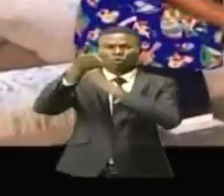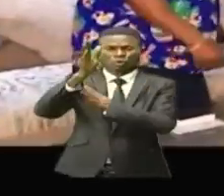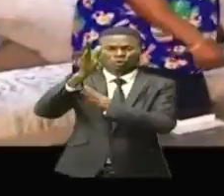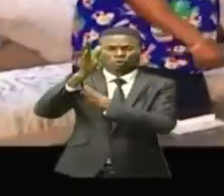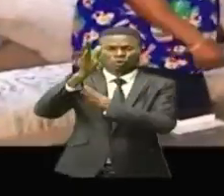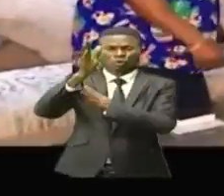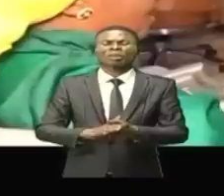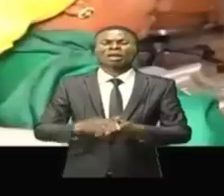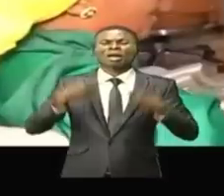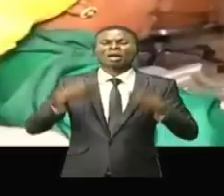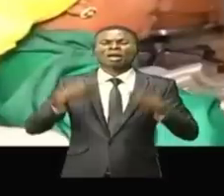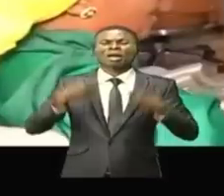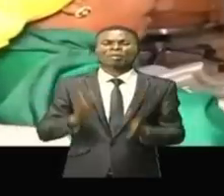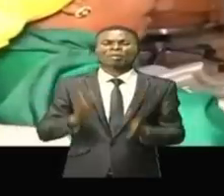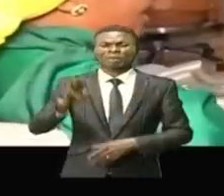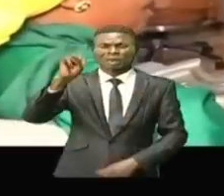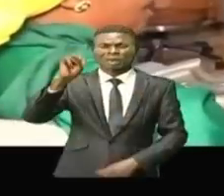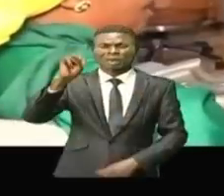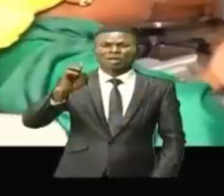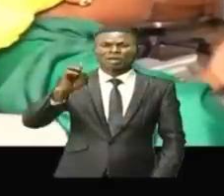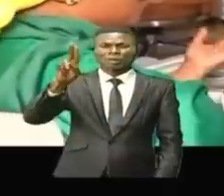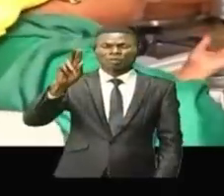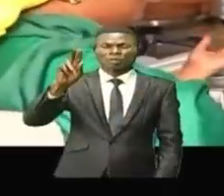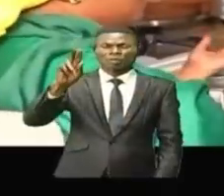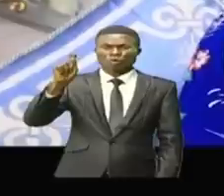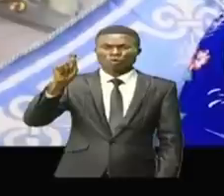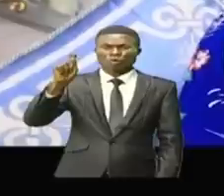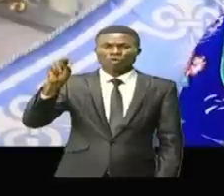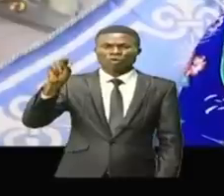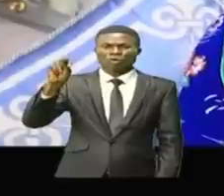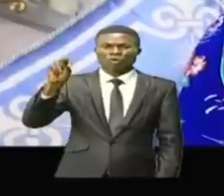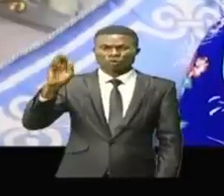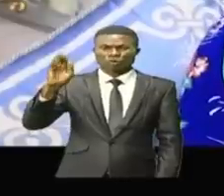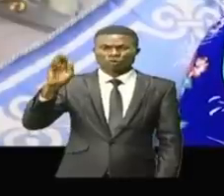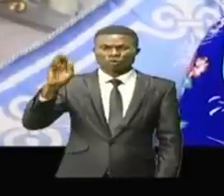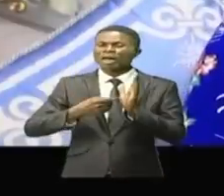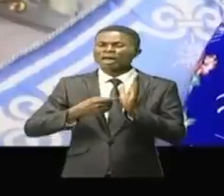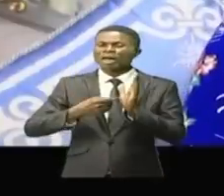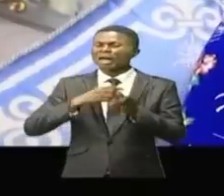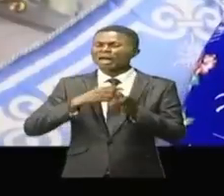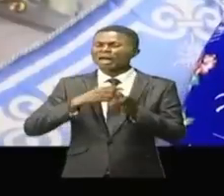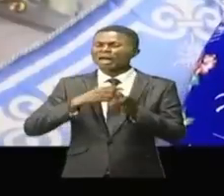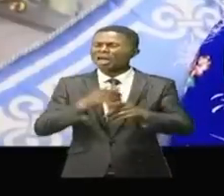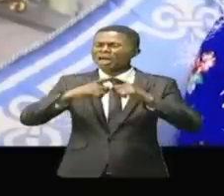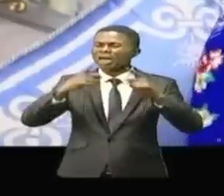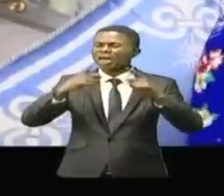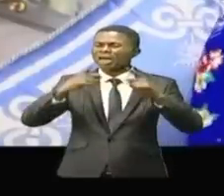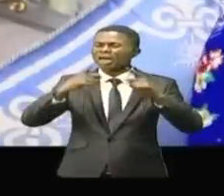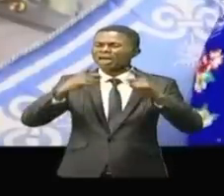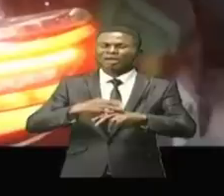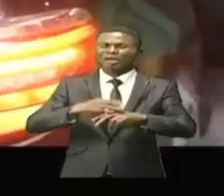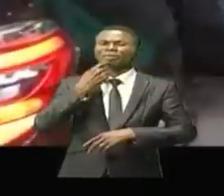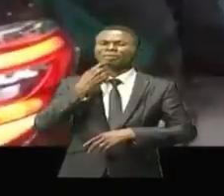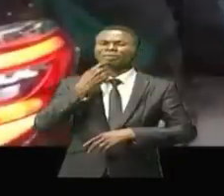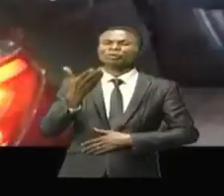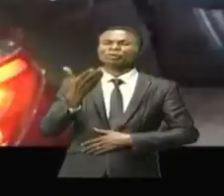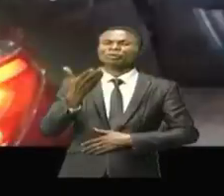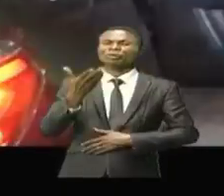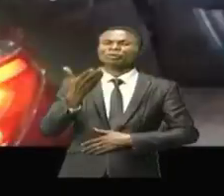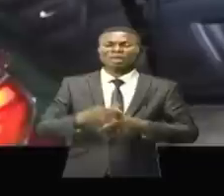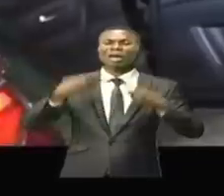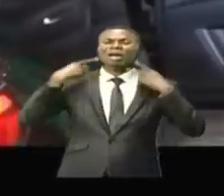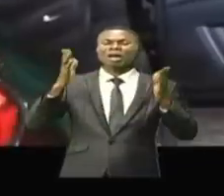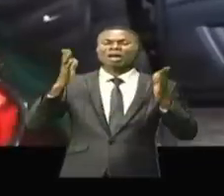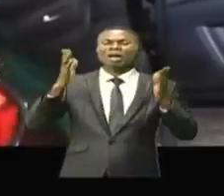exploit, le tout premier réalisé au stade des martyrs, est un pas des géants qui restera gravé dans les annales de l'histoire. Bishop Aimé